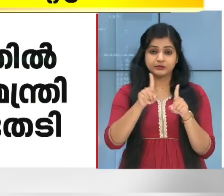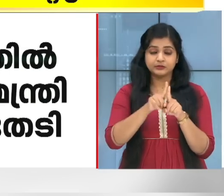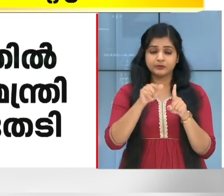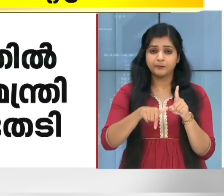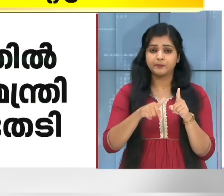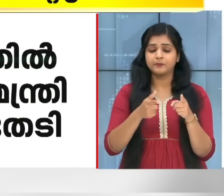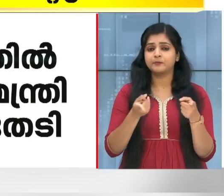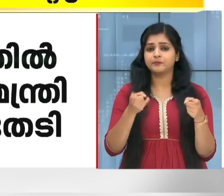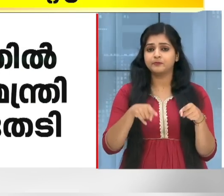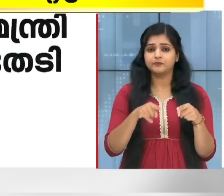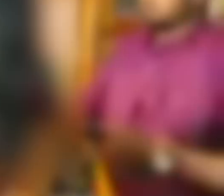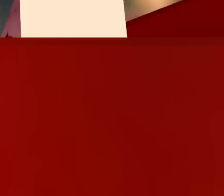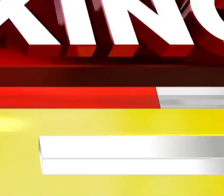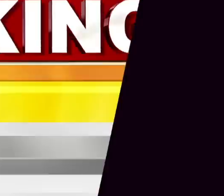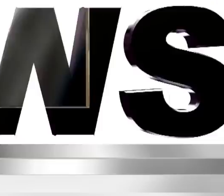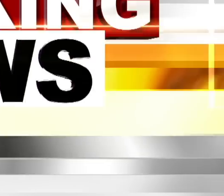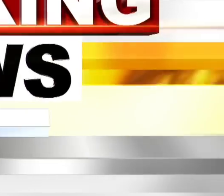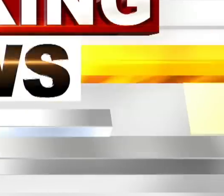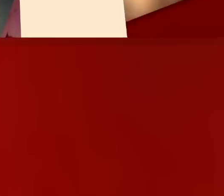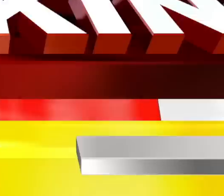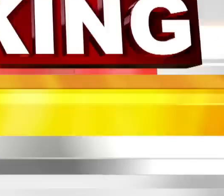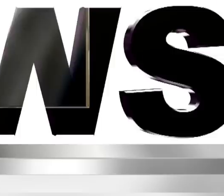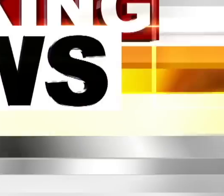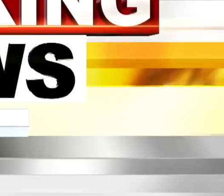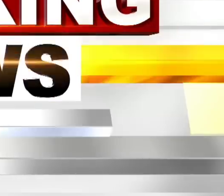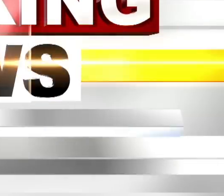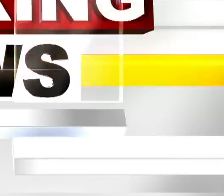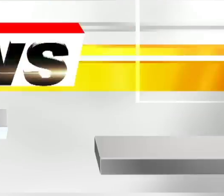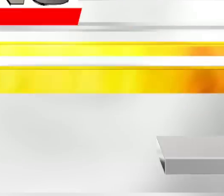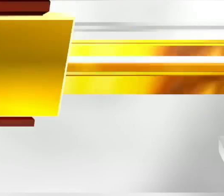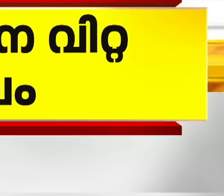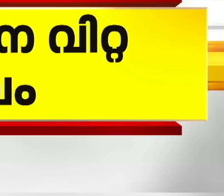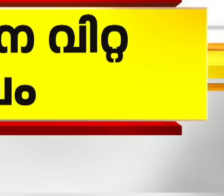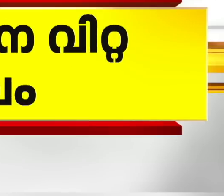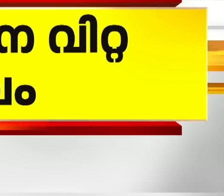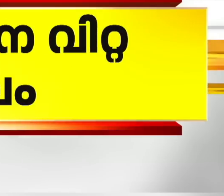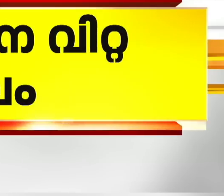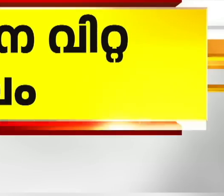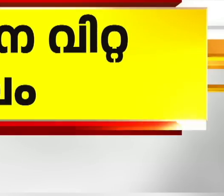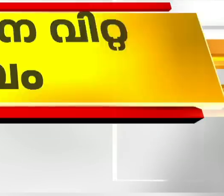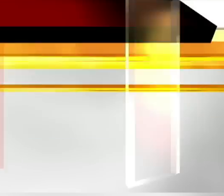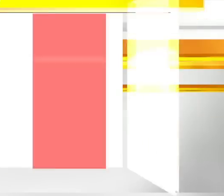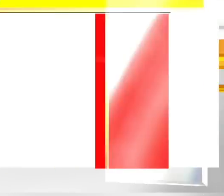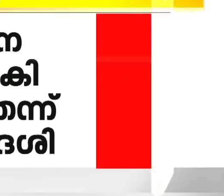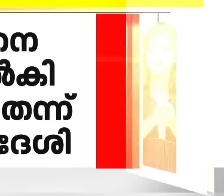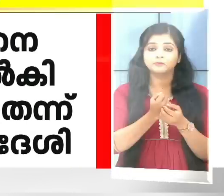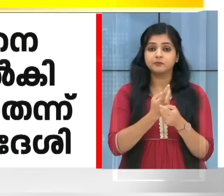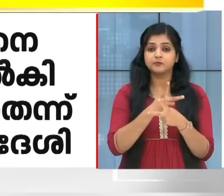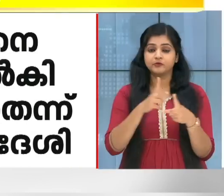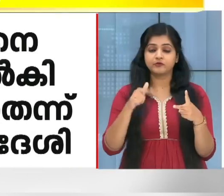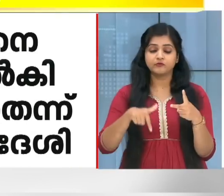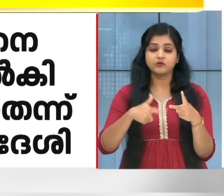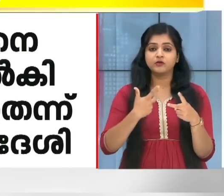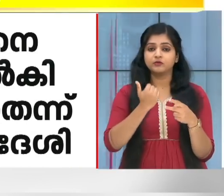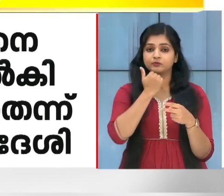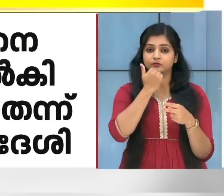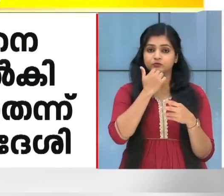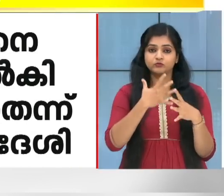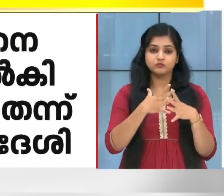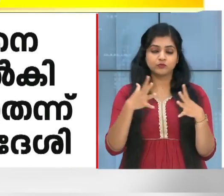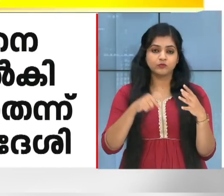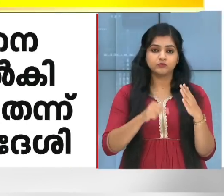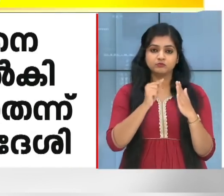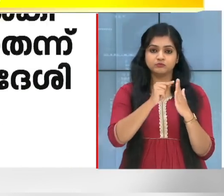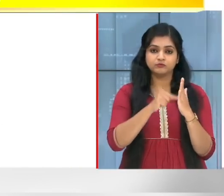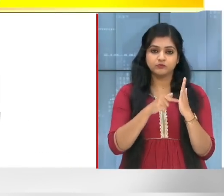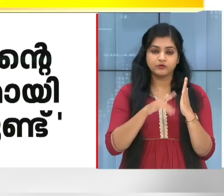പക്ഷേ ഇക്കാര്യത്തിൽ നിയമപരമായി ഇത് കുറ്റകൃത്യമാണെന്നുള്ള കാര്യത്തിൽ സംശയമില്ല. പല കുറ്റങ്ങൾ ഇതുമായി ബന്ധപ്പെട്ട് പ്രജിന് സൂചിപ്പിച്ചത് പറഞ്ഞാൽ ചുമത്താനും കഴിയും. മാത്രമല്ല